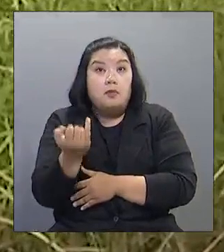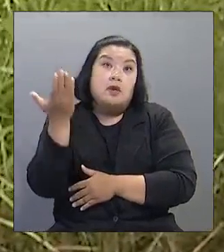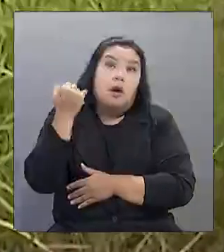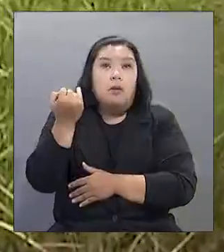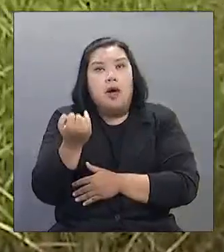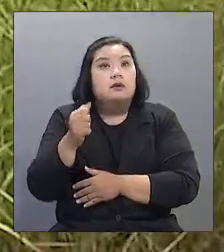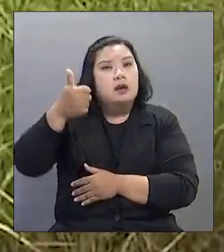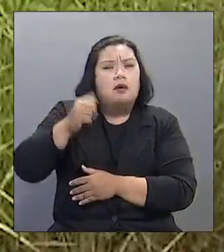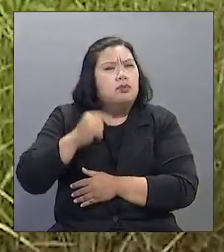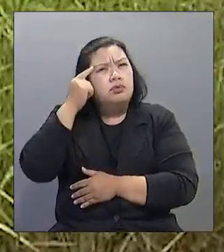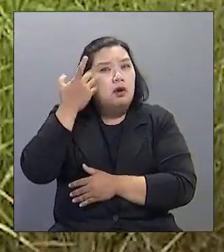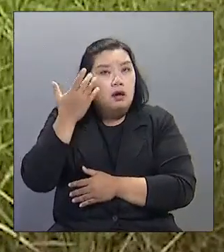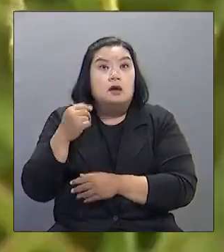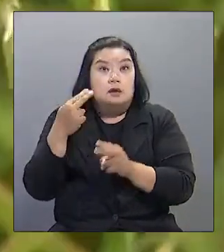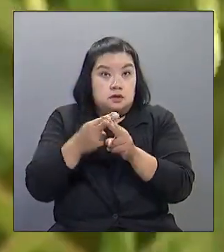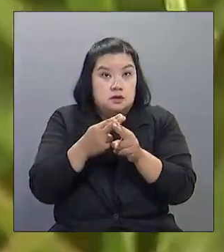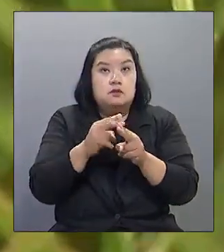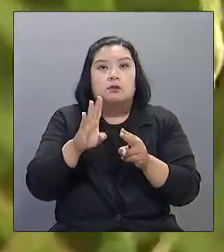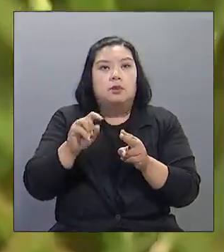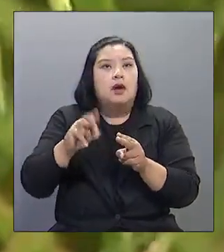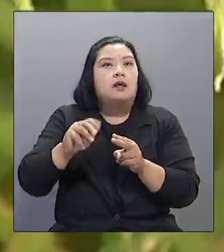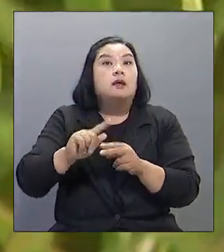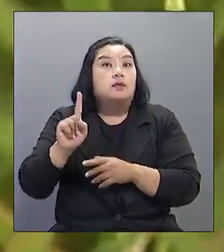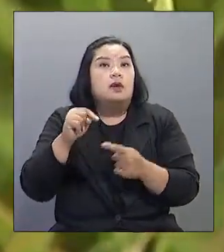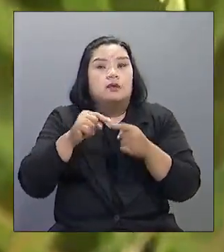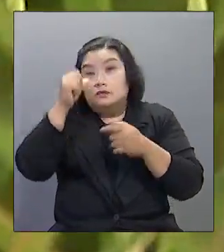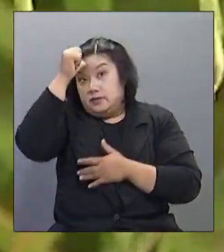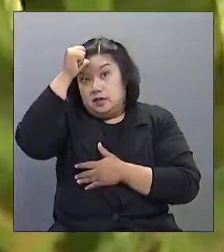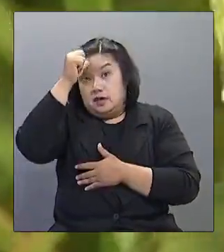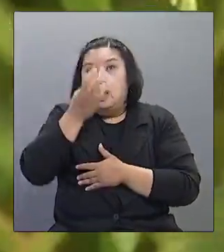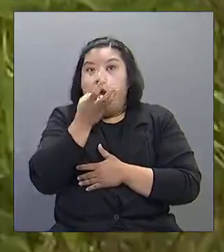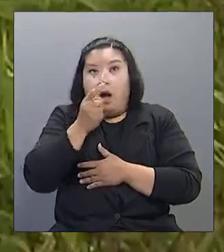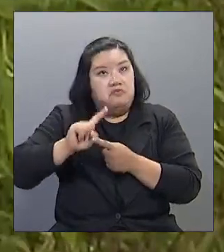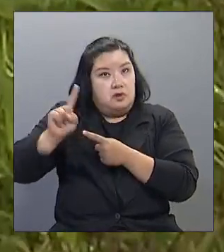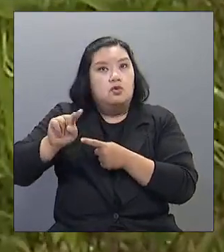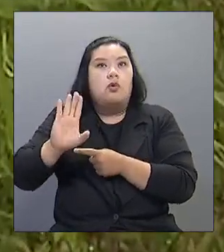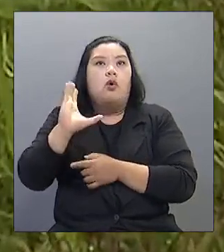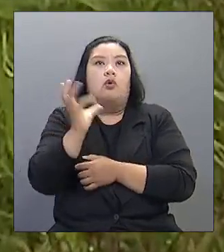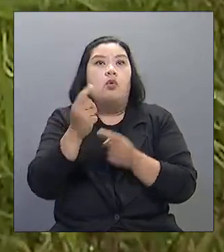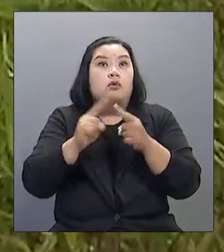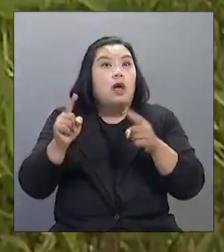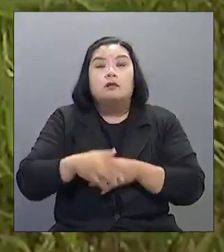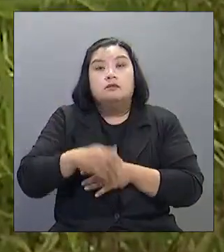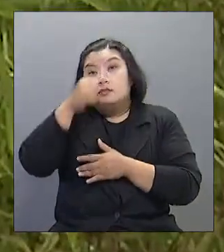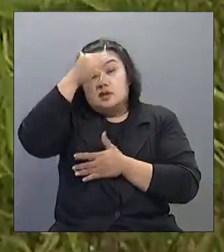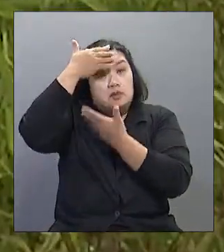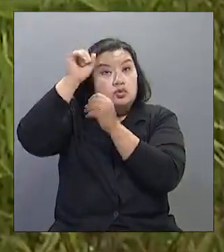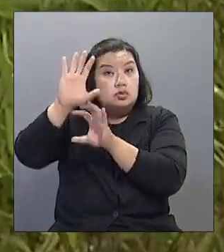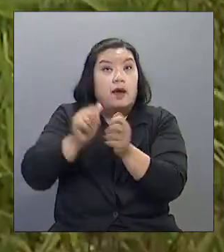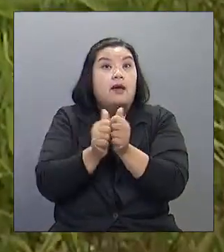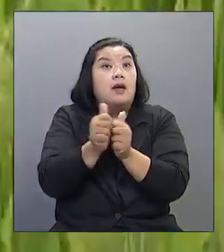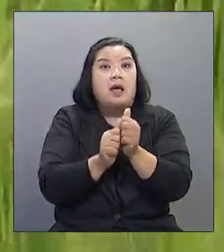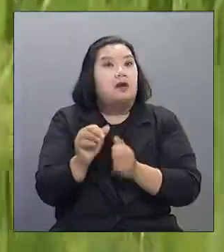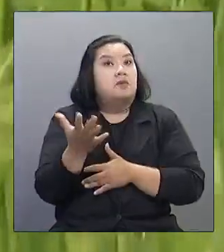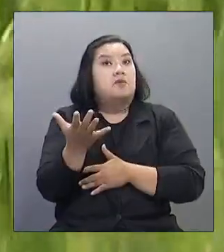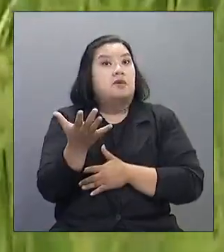ว่าคุณผู้ชมคงจะรู้จักเข้าบัสมาติของอินเดียใช่ไหมยคะที่ติดตลาดโลกไปแล้วแต่ทำไมอินเดียถึงไม่สนใจที่จะส่งบาสมาติมา